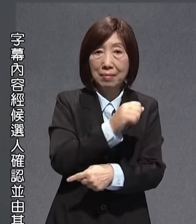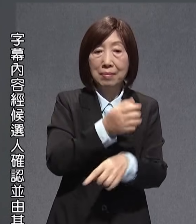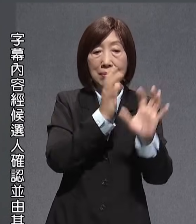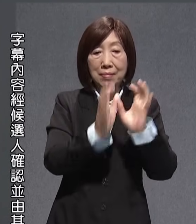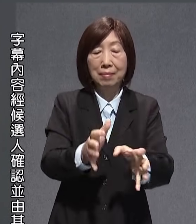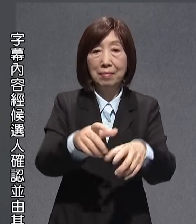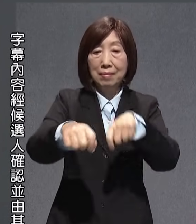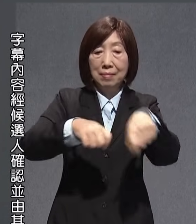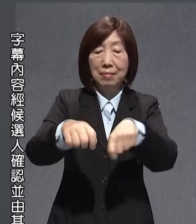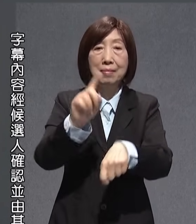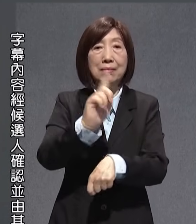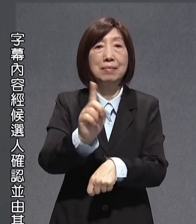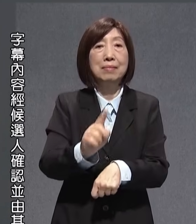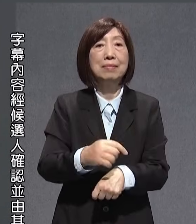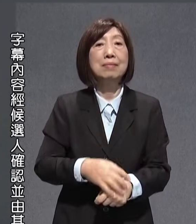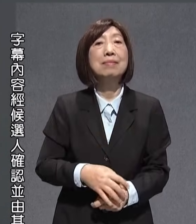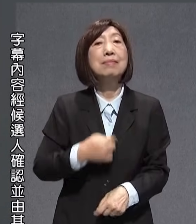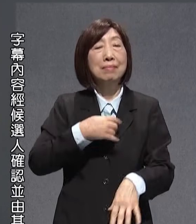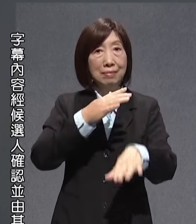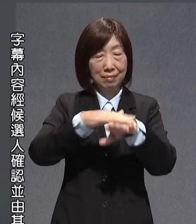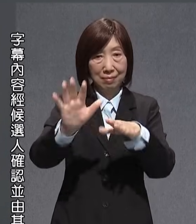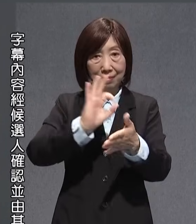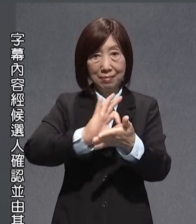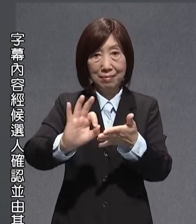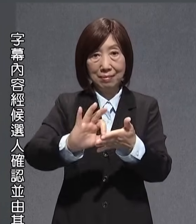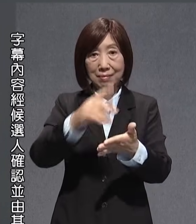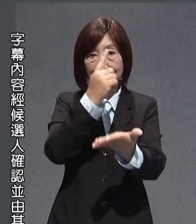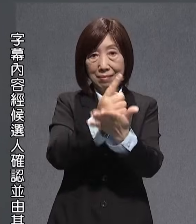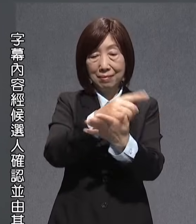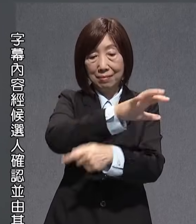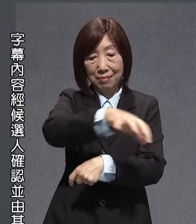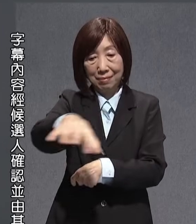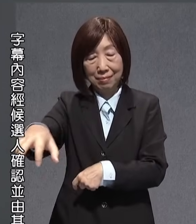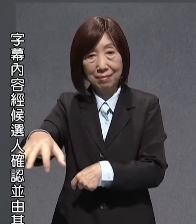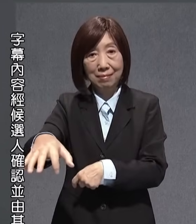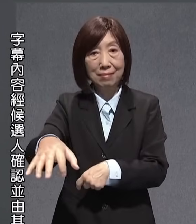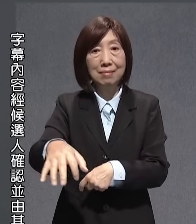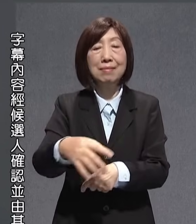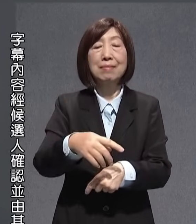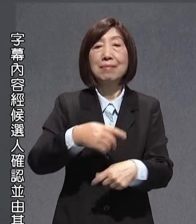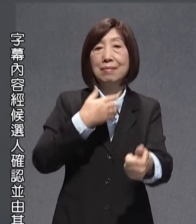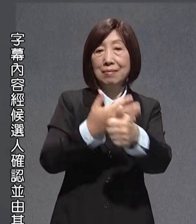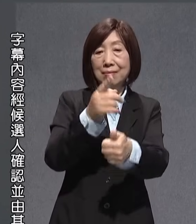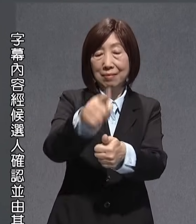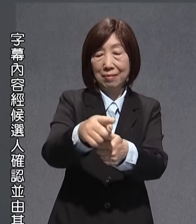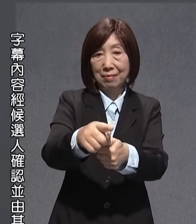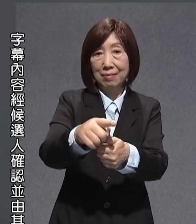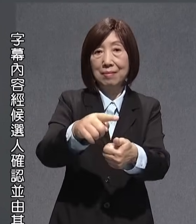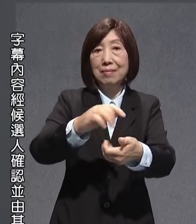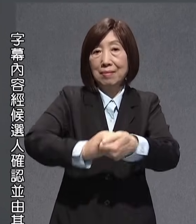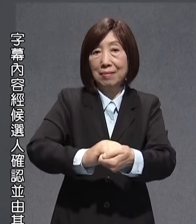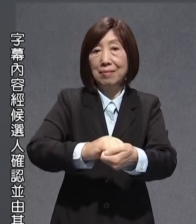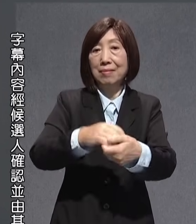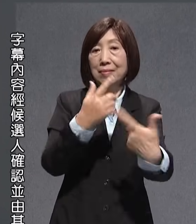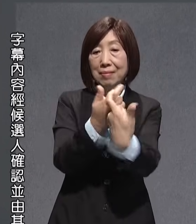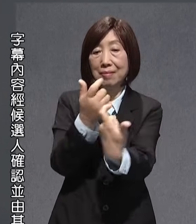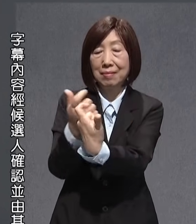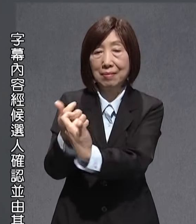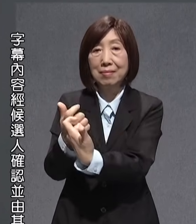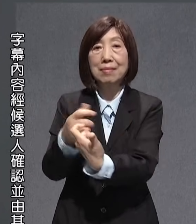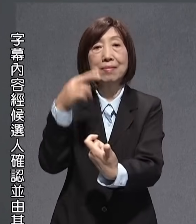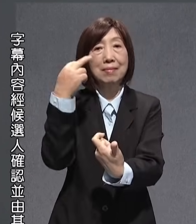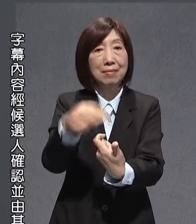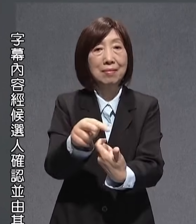计划，我将善用每一个县市的资源，给予适当的定位，并且再加